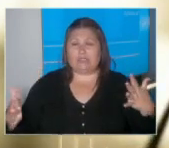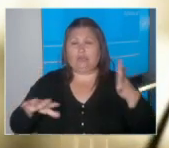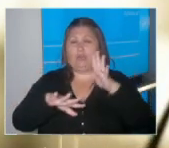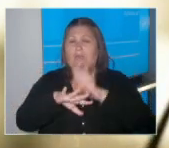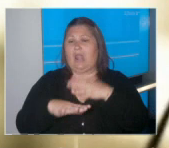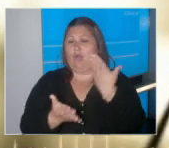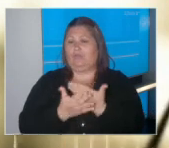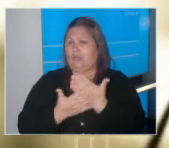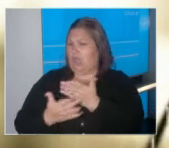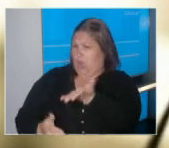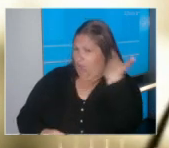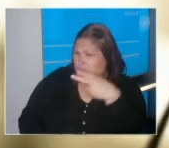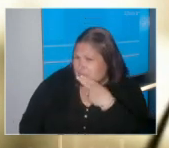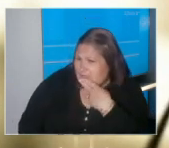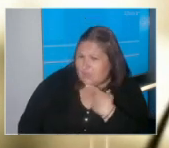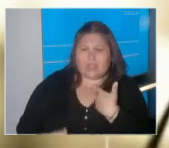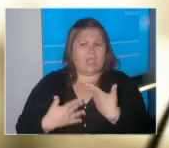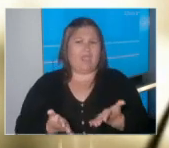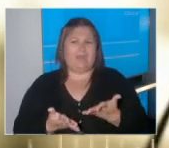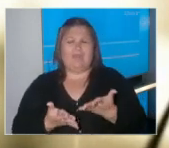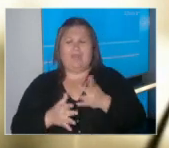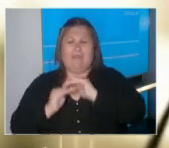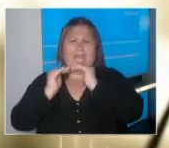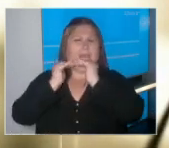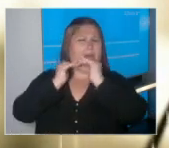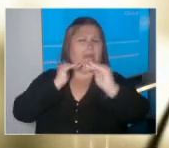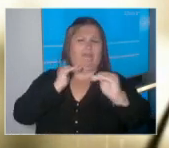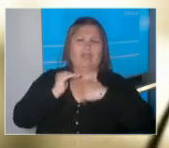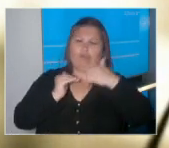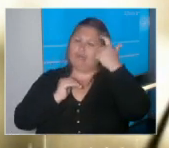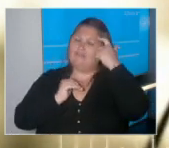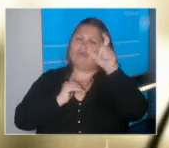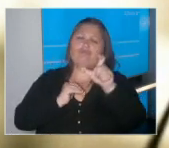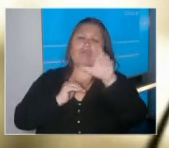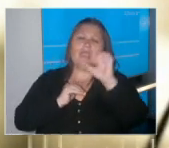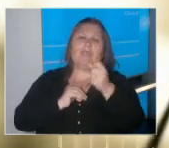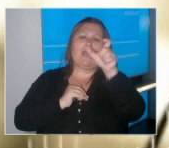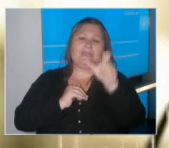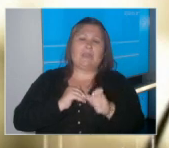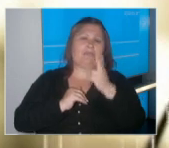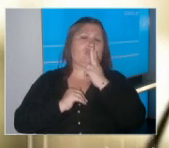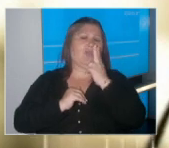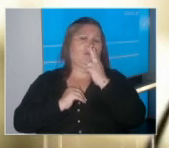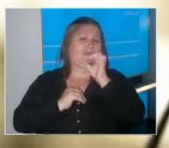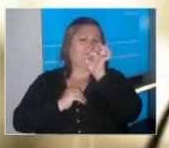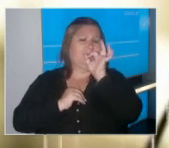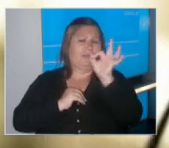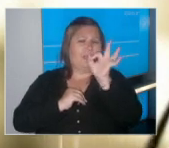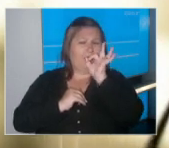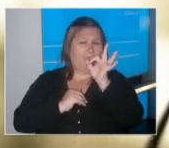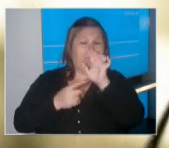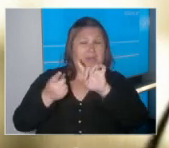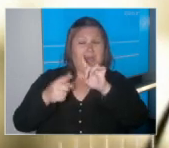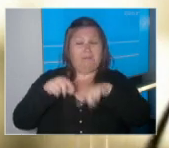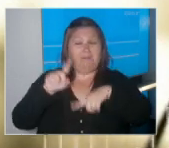קו הספקה ואין שום דבר מהסוג הזה. ואני חושב שאם אדם ישן סיגרים מדי פעם, הדבר הזה